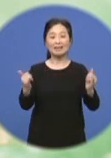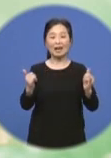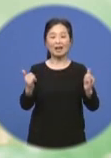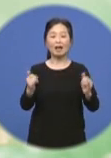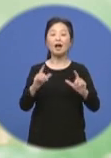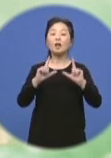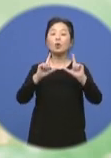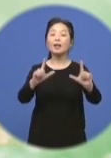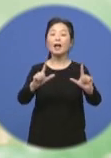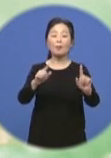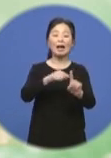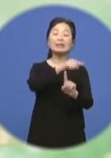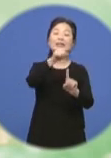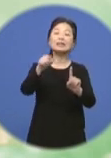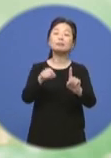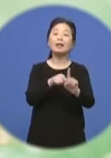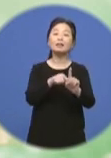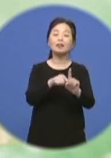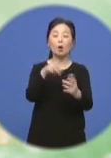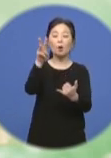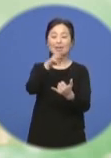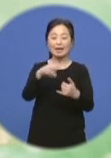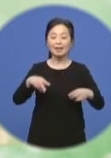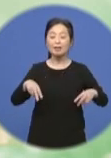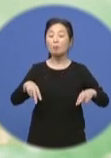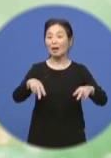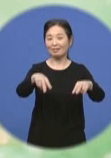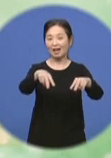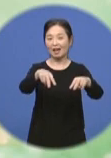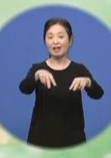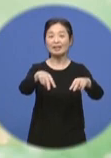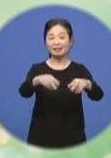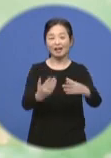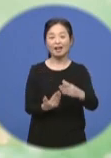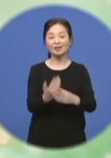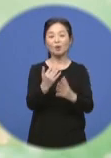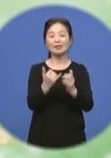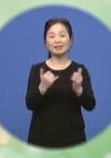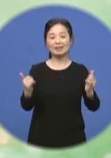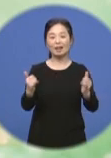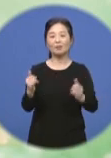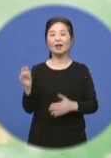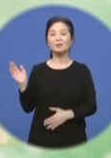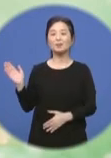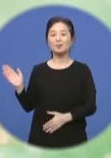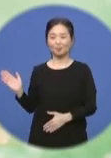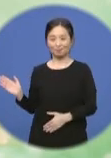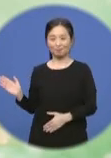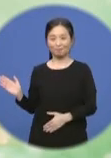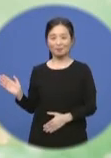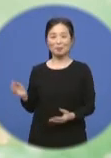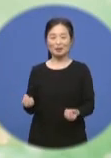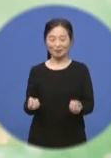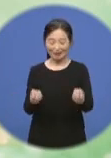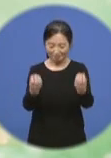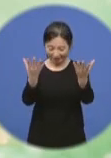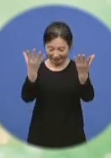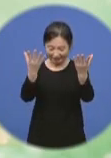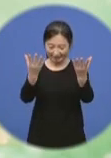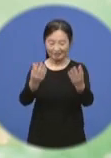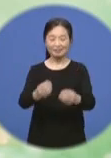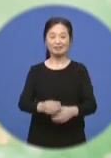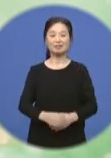は1番の災害ボランティアでした。当選されたのはご覧の方々です。おめでとうございます。